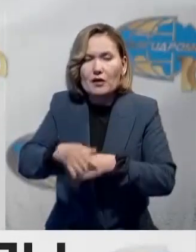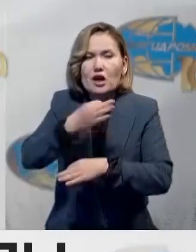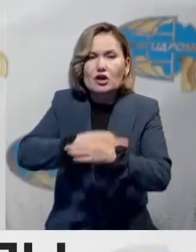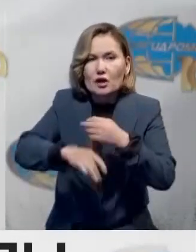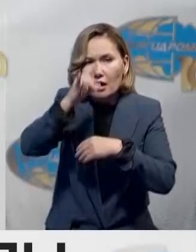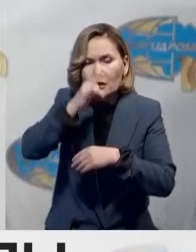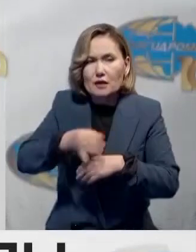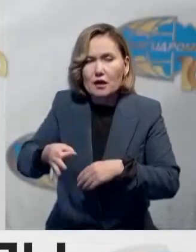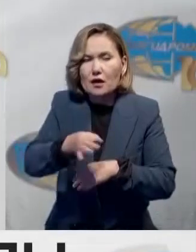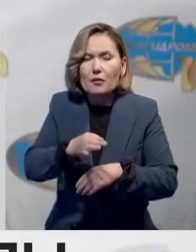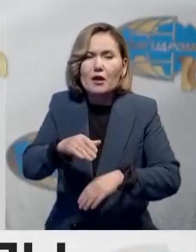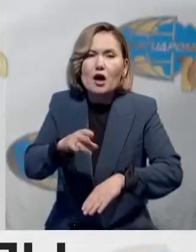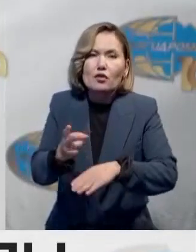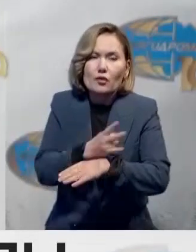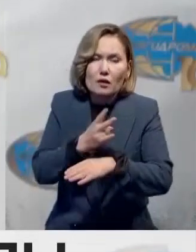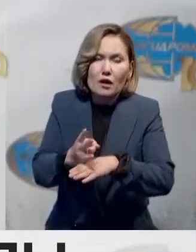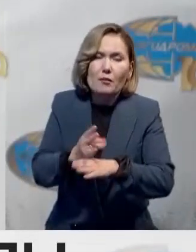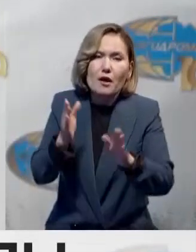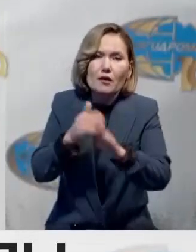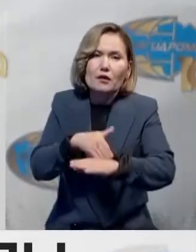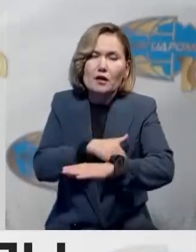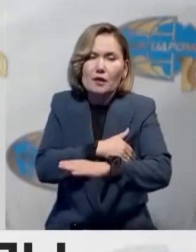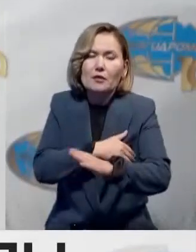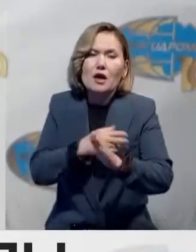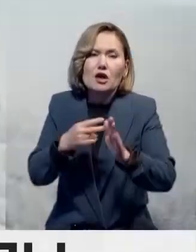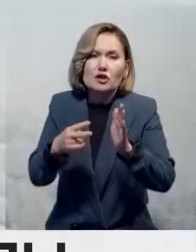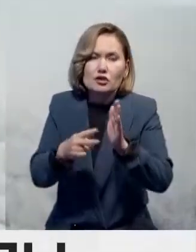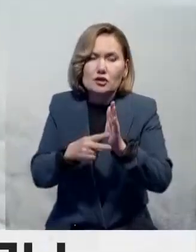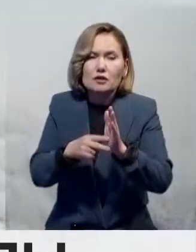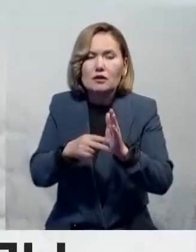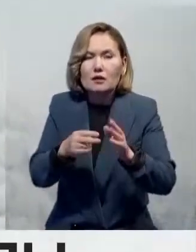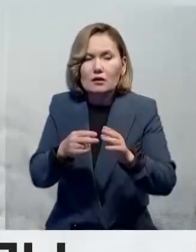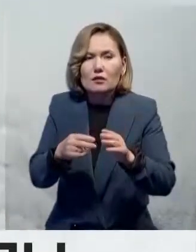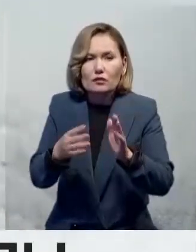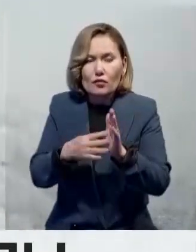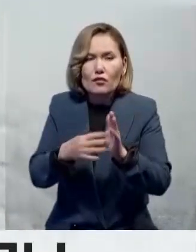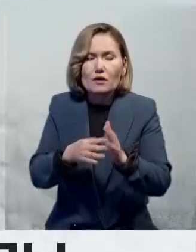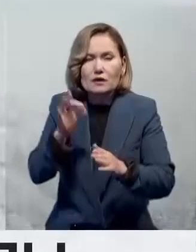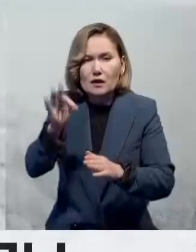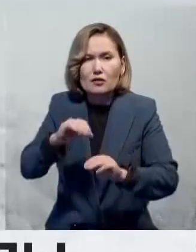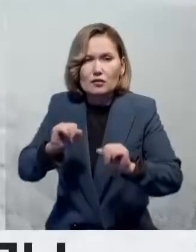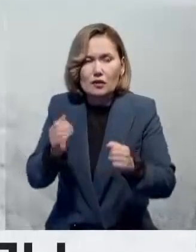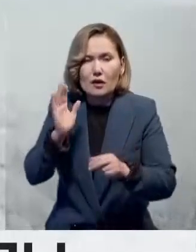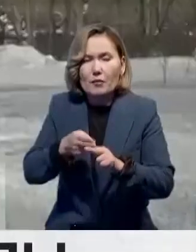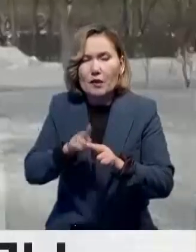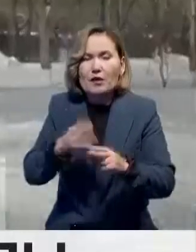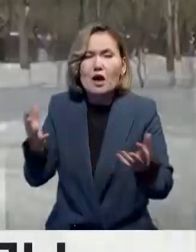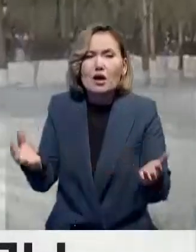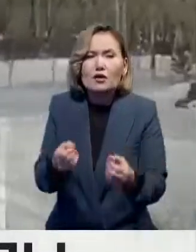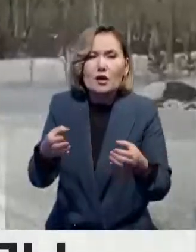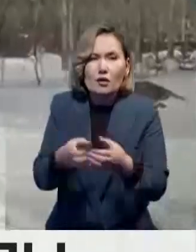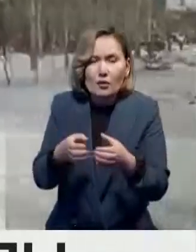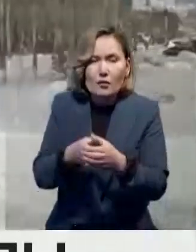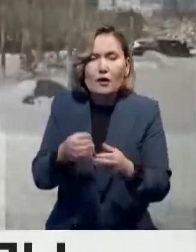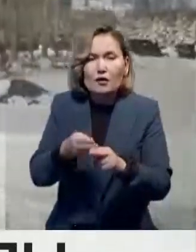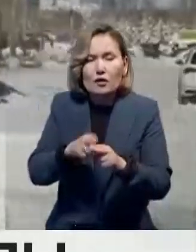шығысында түнде ауа температурасы 7-15 аязға дейін төмендеуі күтіледі. Құтқарушылардың да жұмысы қауырт. Осы күндері оларға 3500-ден